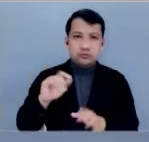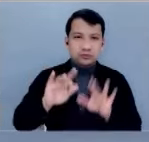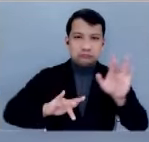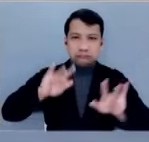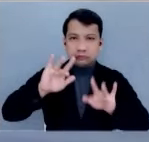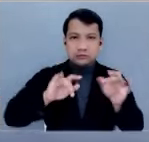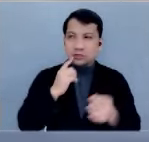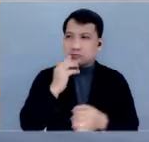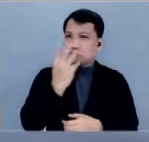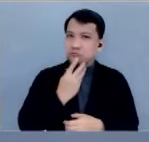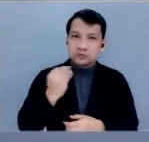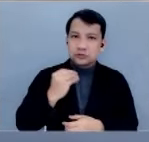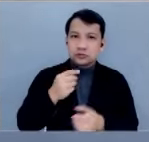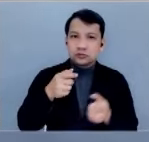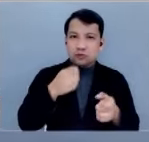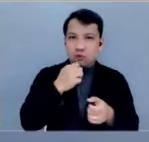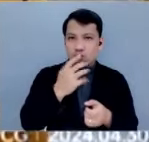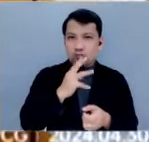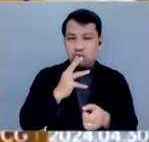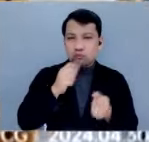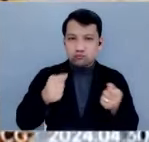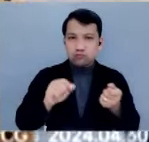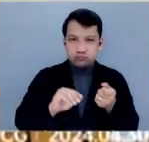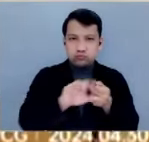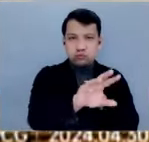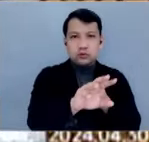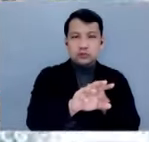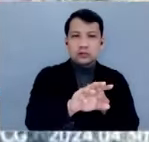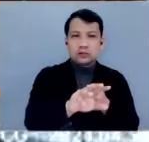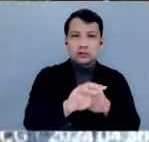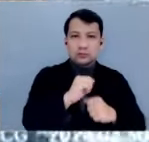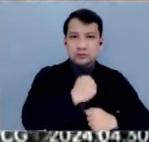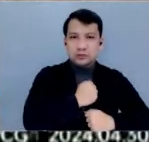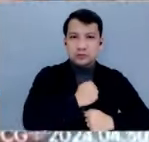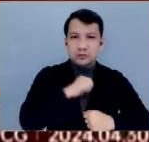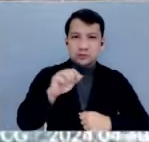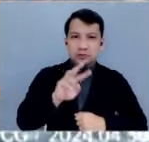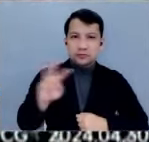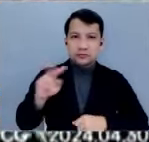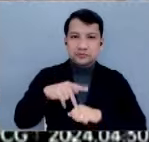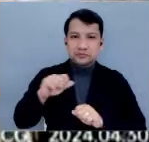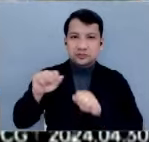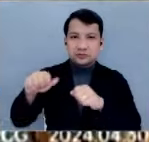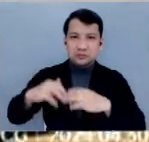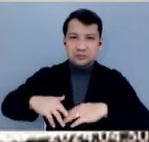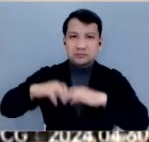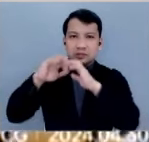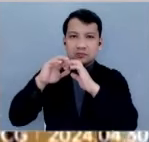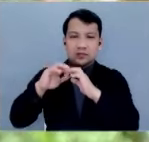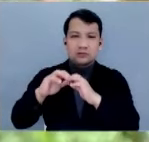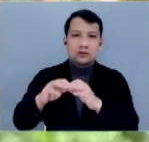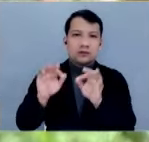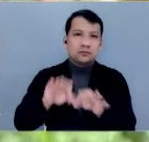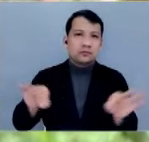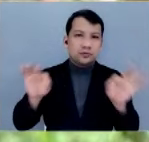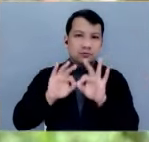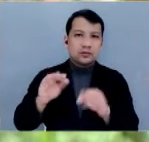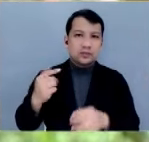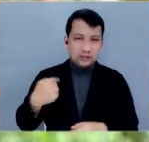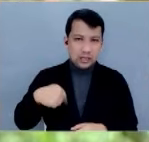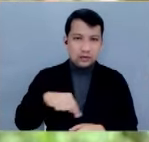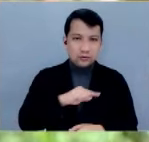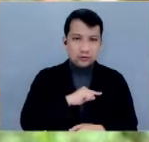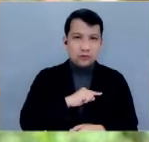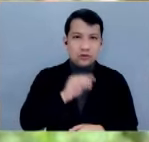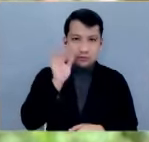ang nag-water cannon, sino ang nag-militarize ng ating West Philippine Sea. At napakahalaga na tayong mga